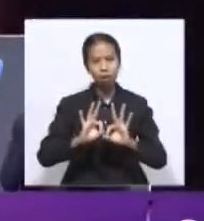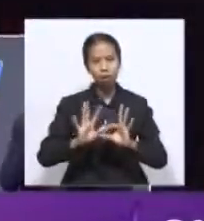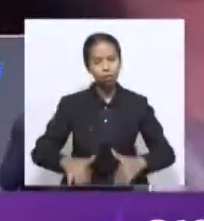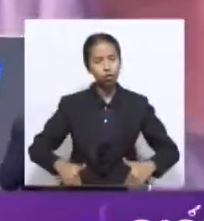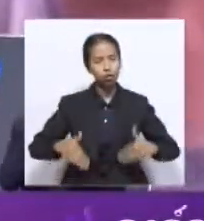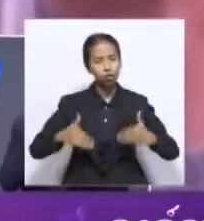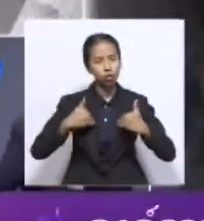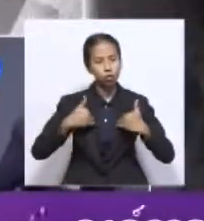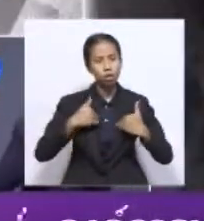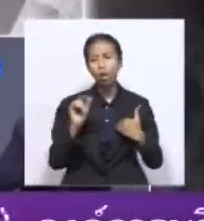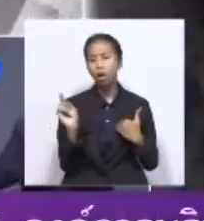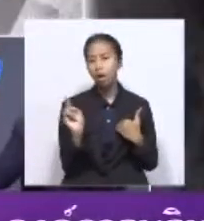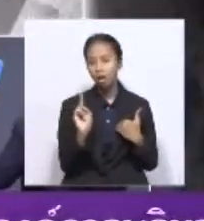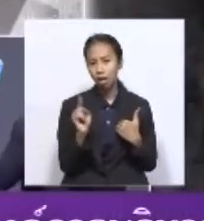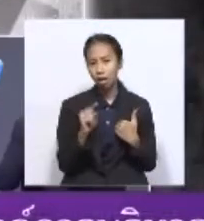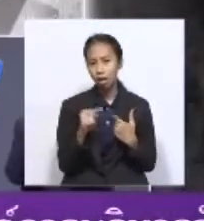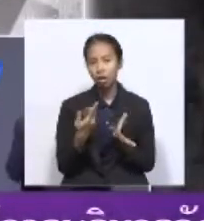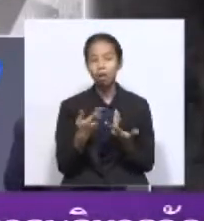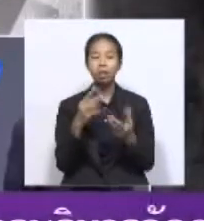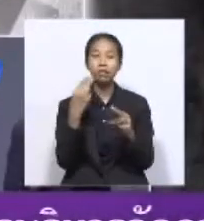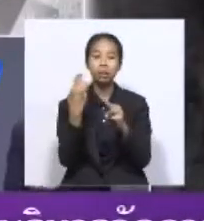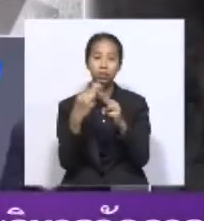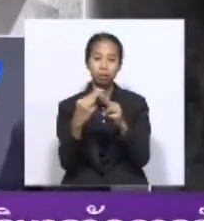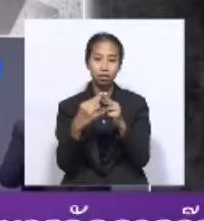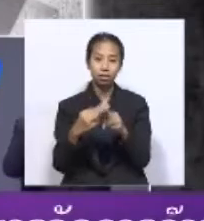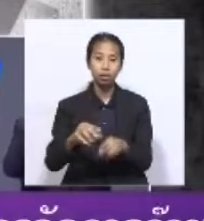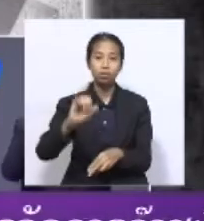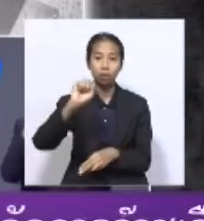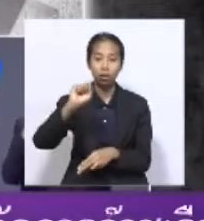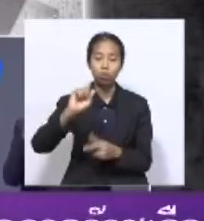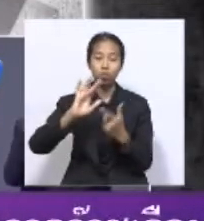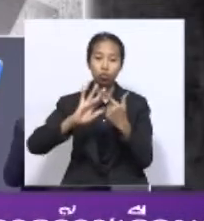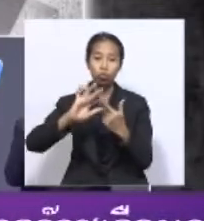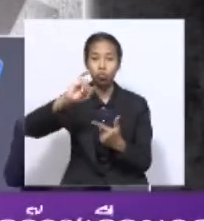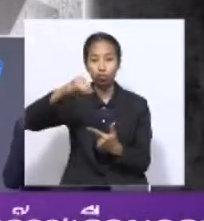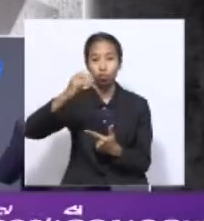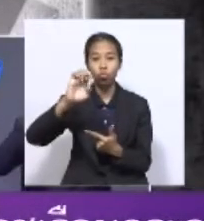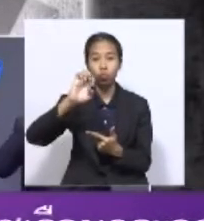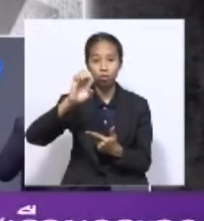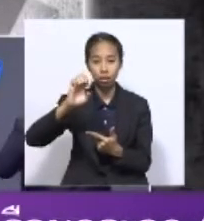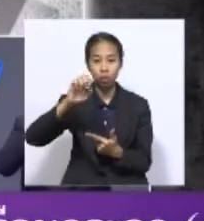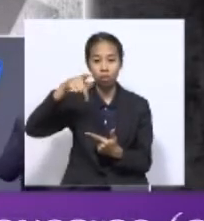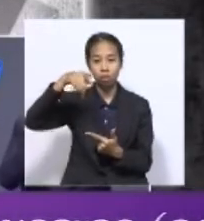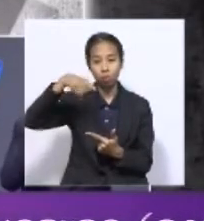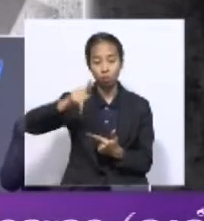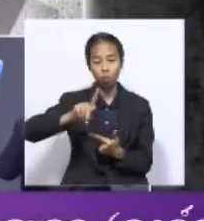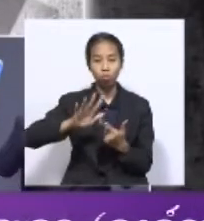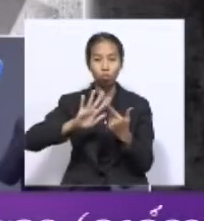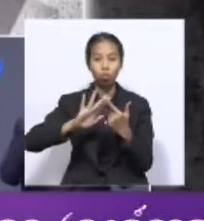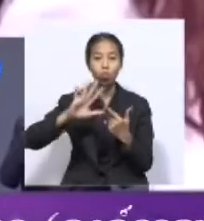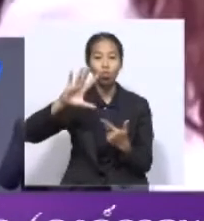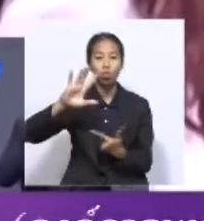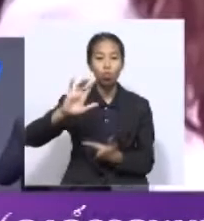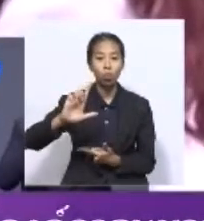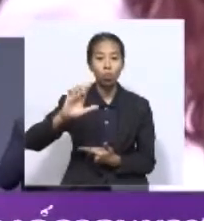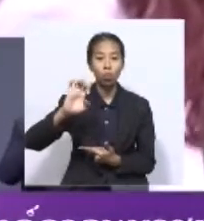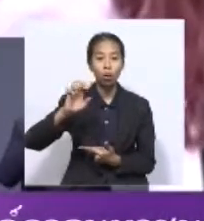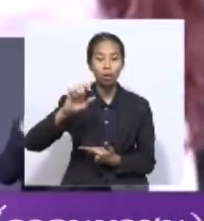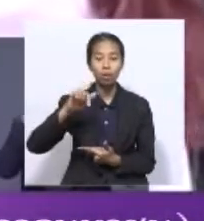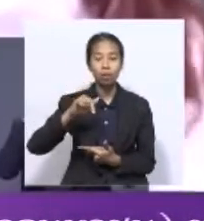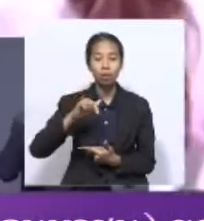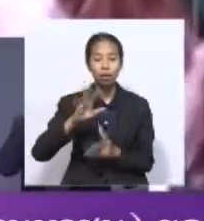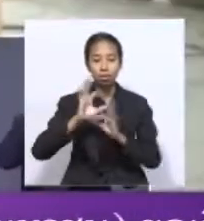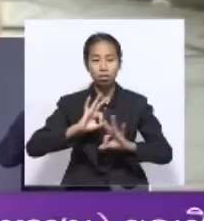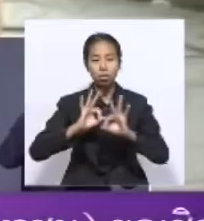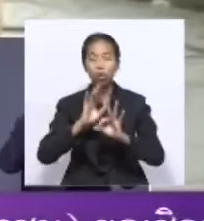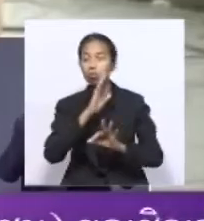ชีวิตก็คือสุจิปุริแปลความหมายว่าคือฟังคิดถามเขียนหมายถึงว่าจะฟังก็ต้องฟังหูไ